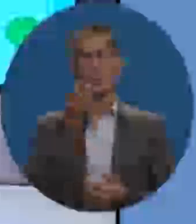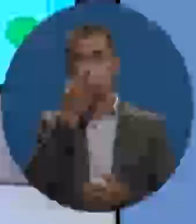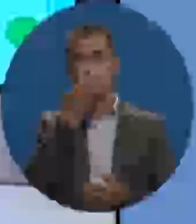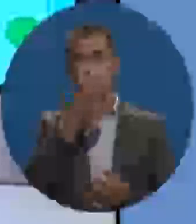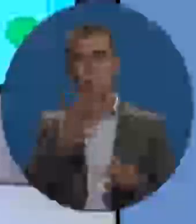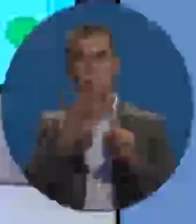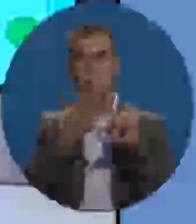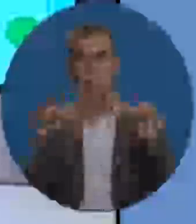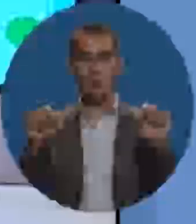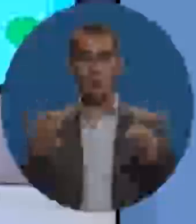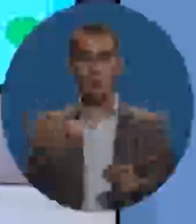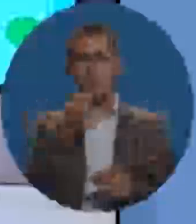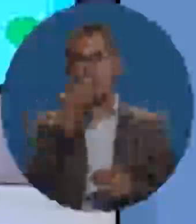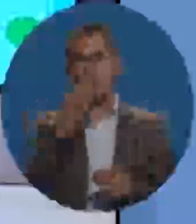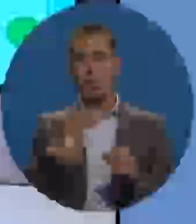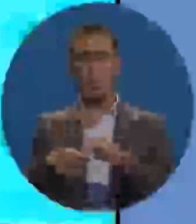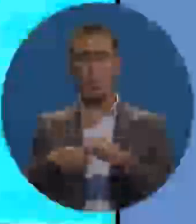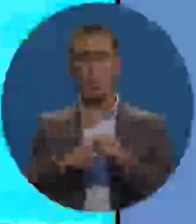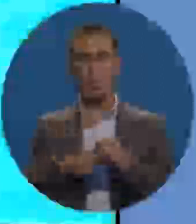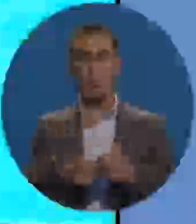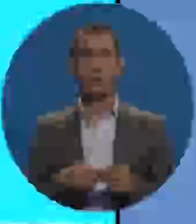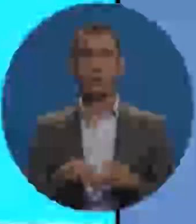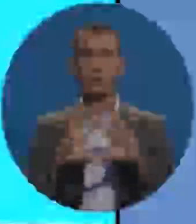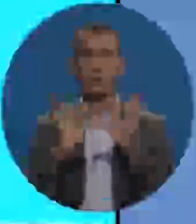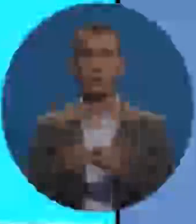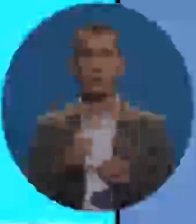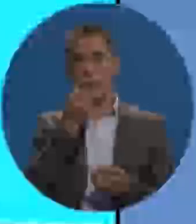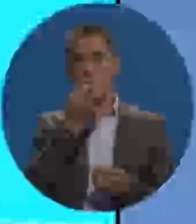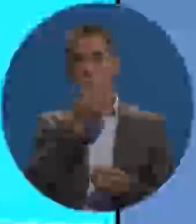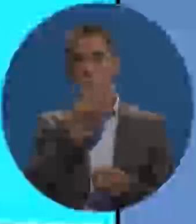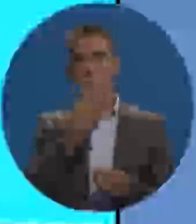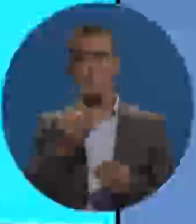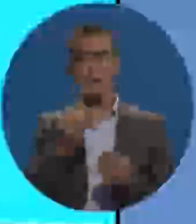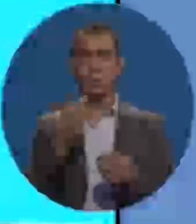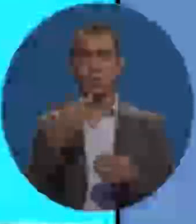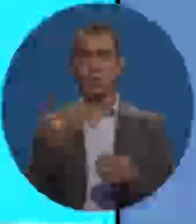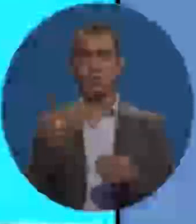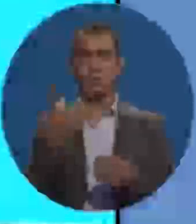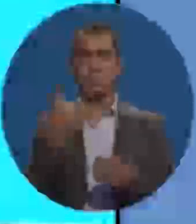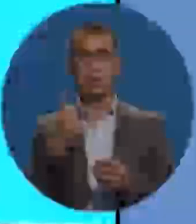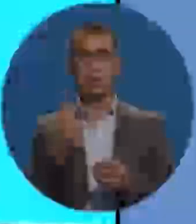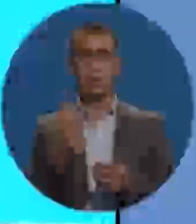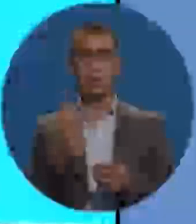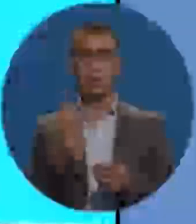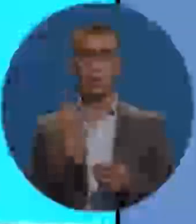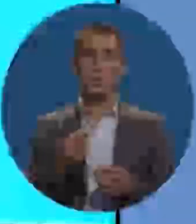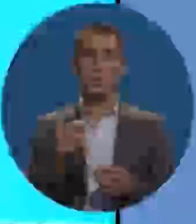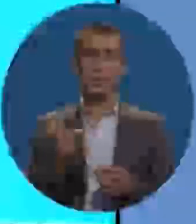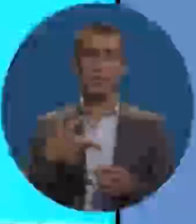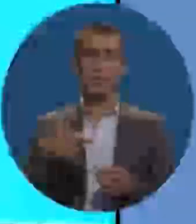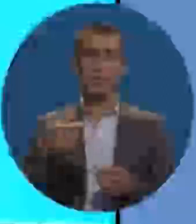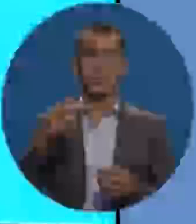Гүл дүканына гүллер алып келінді. Барлық гүллердің 3-тен 1 бөлегі гвоздика